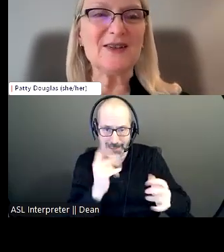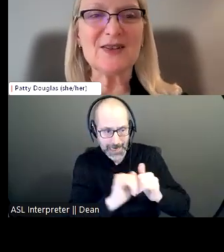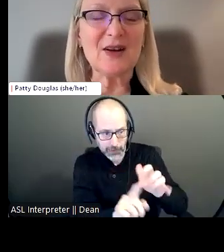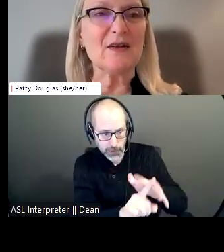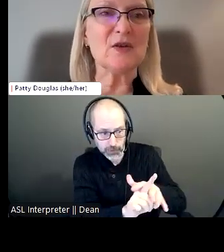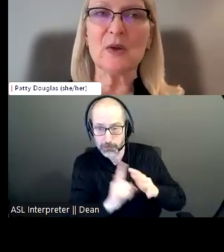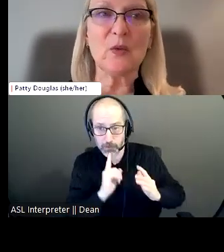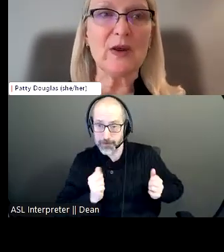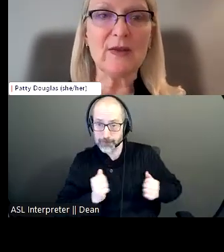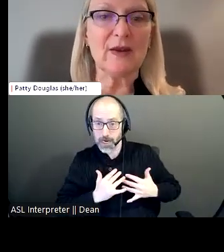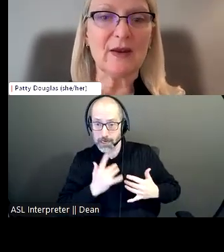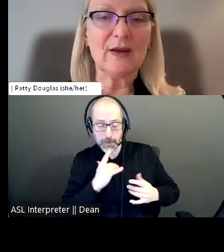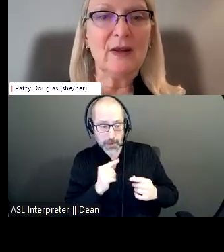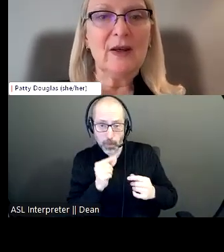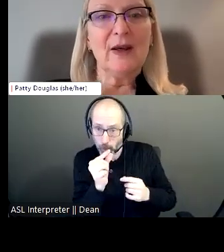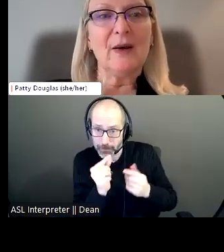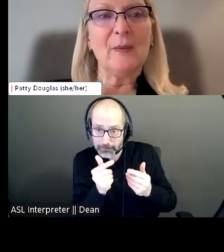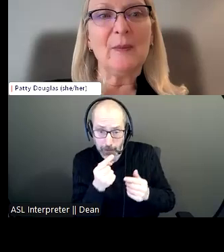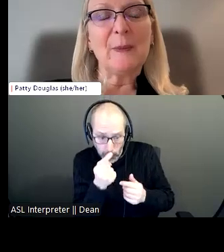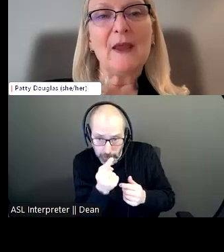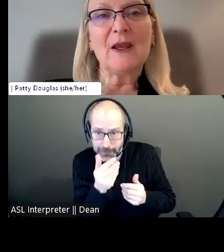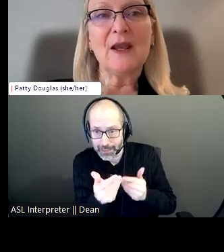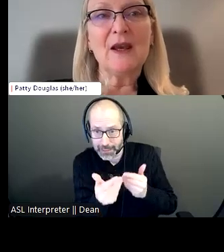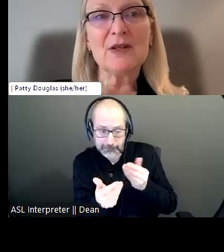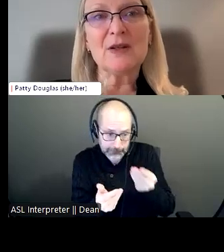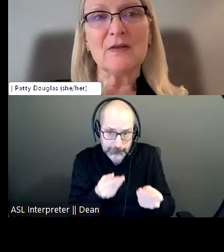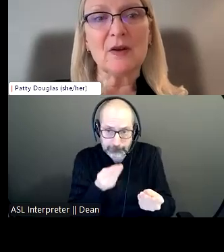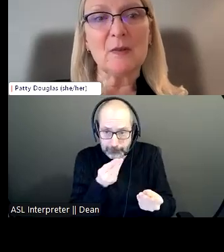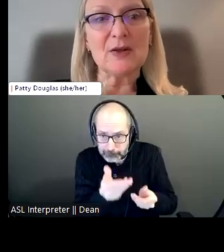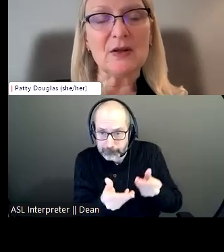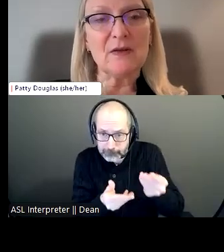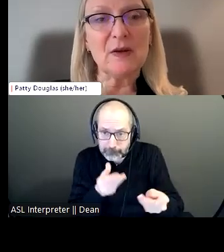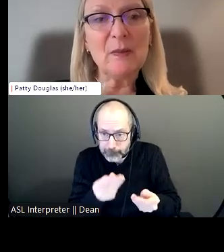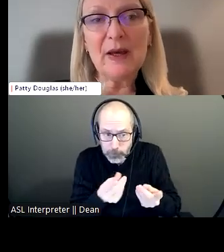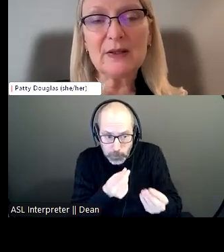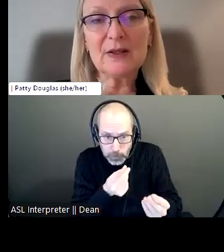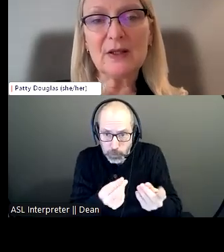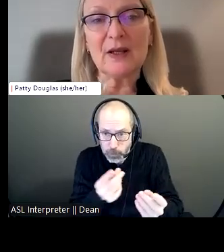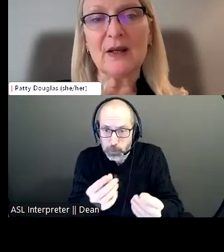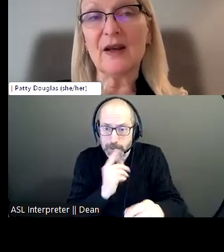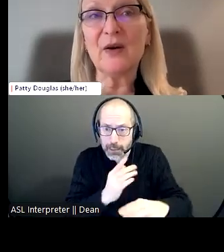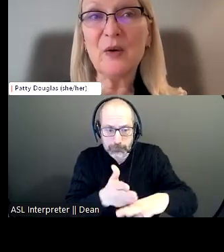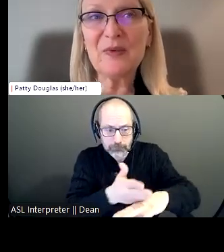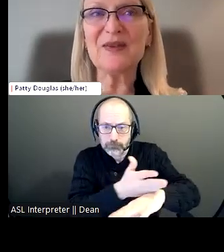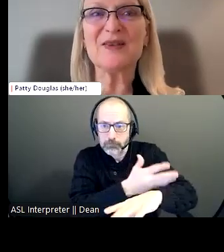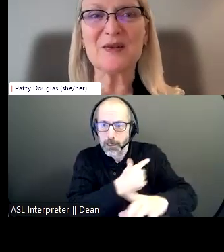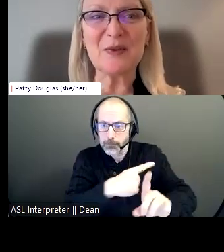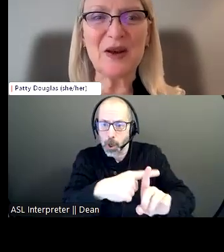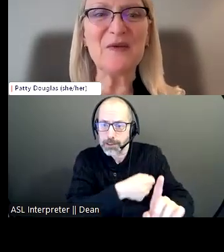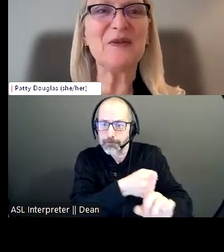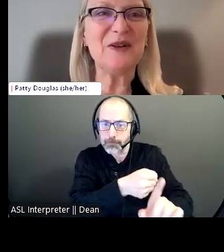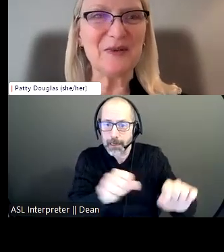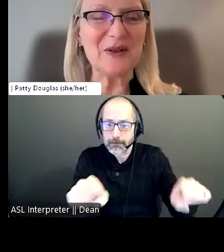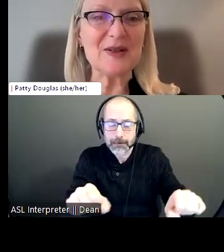neuroaffirmatives, ça peut avoir un impact positif significatif, même des petits changements. Donc,